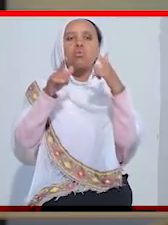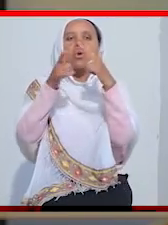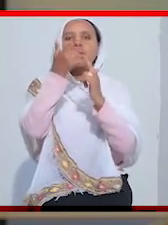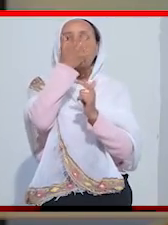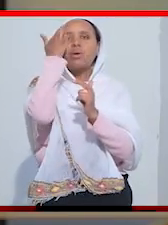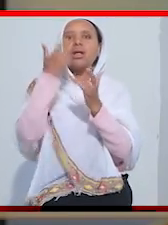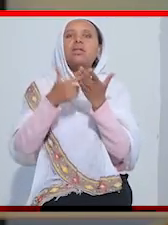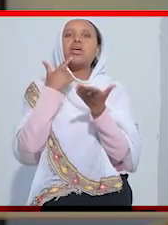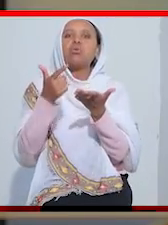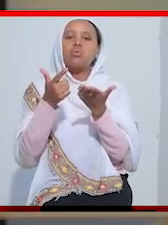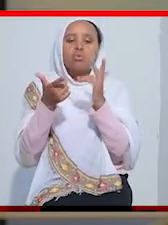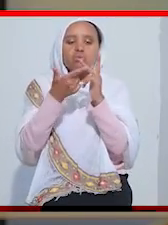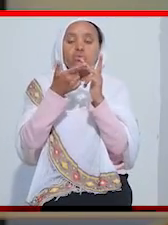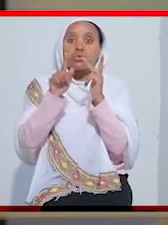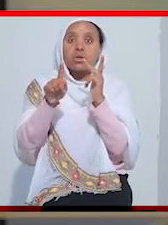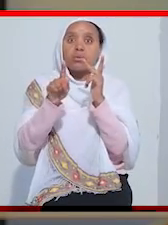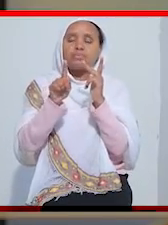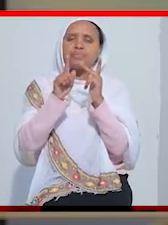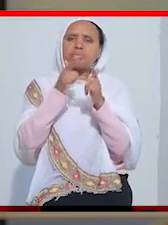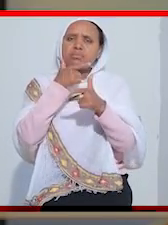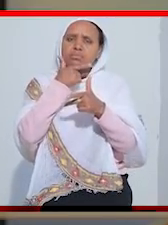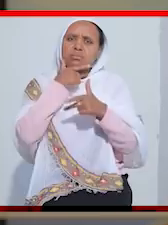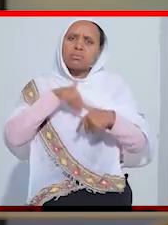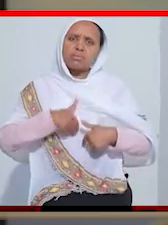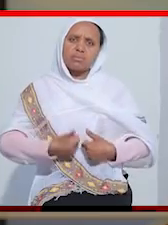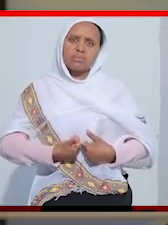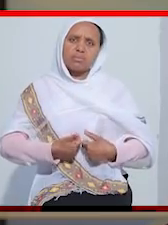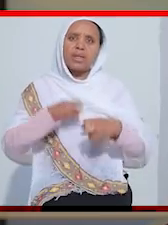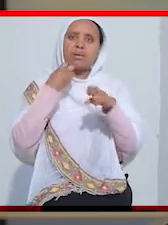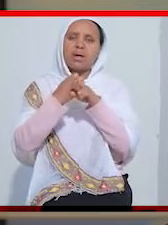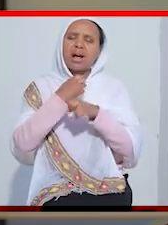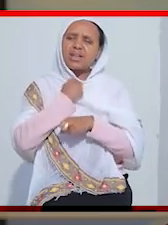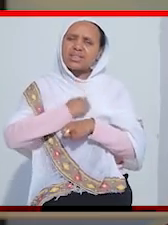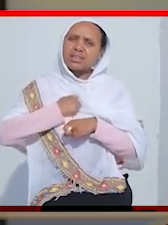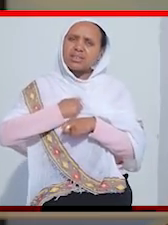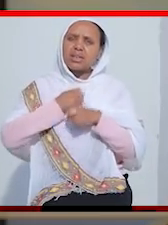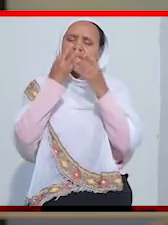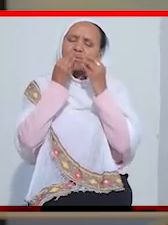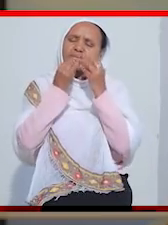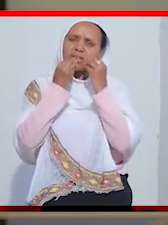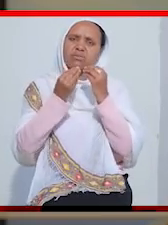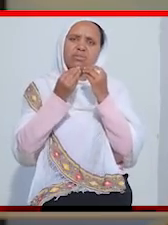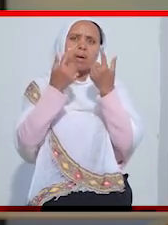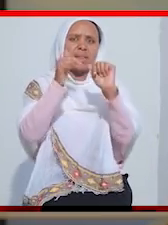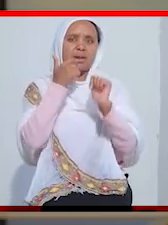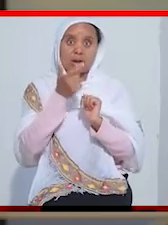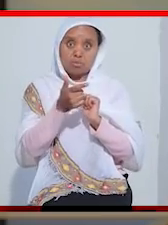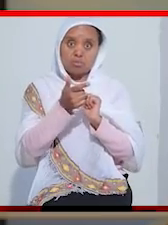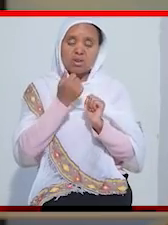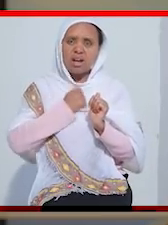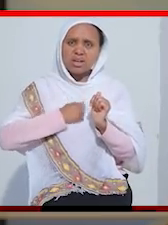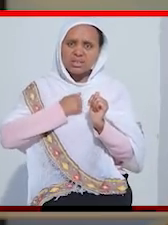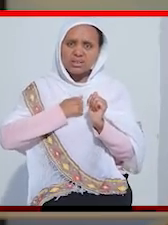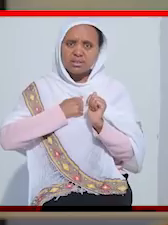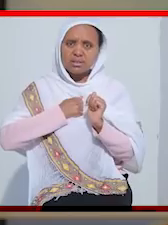በመሆኑ ሁለተኛው ምክንያት ይሄ ነው። ሶስተኛው እስመ ትካዝ ያከብድ ነዋመ ሐዘን እንቅልፍ እንቅልፍ ነው የሚለው ይላል